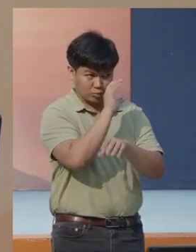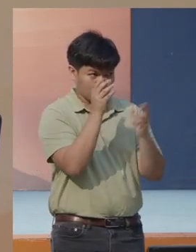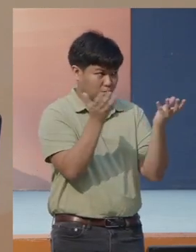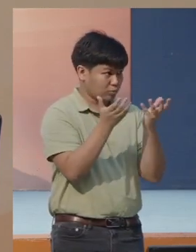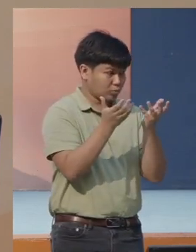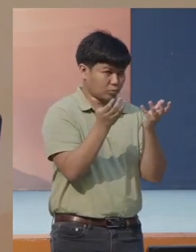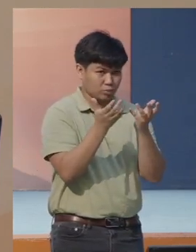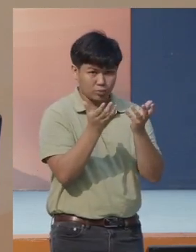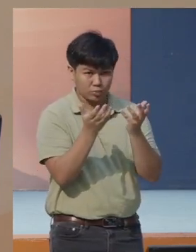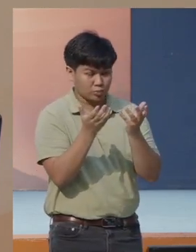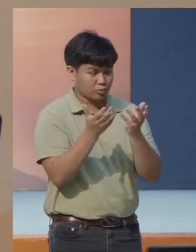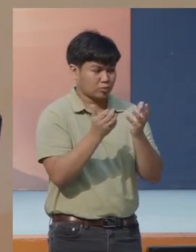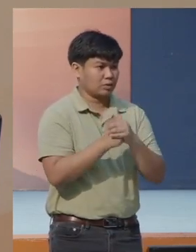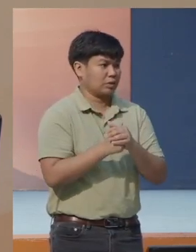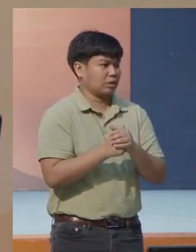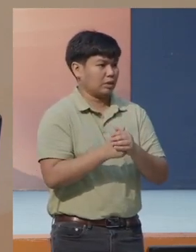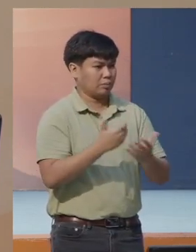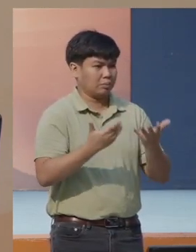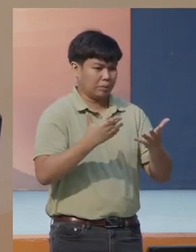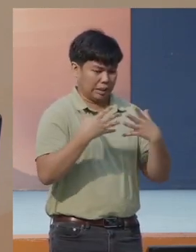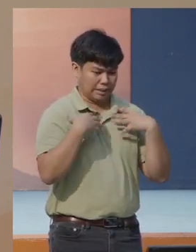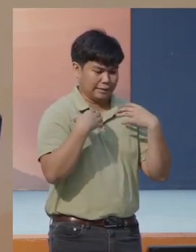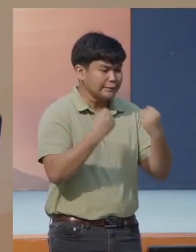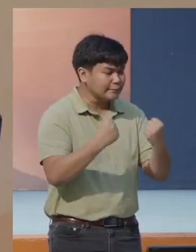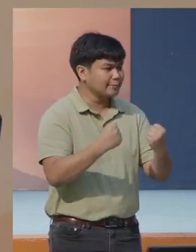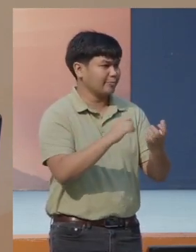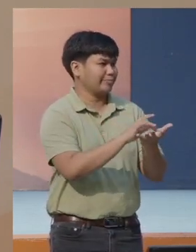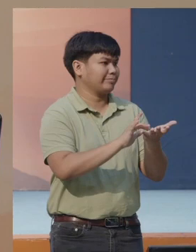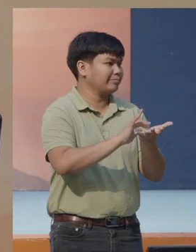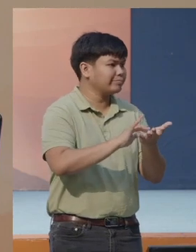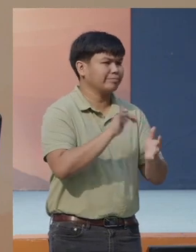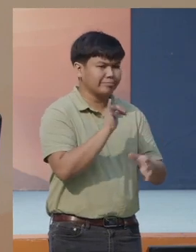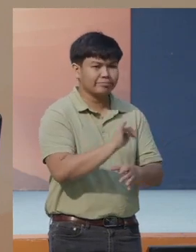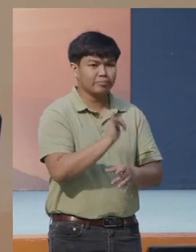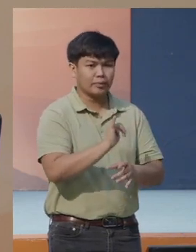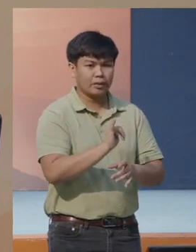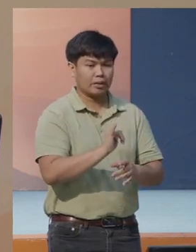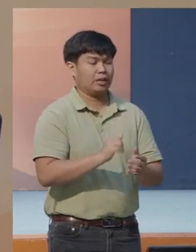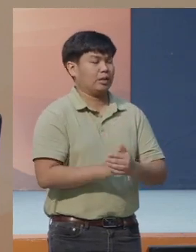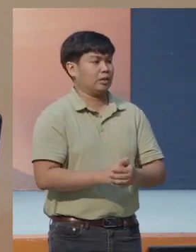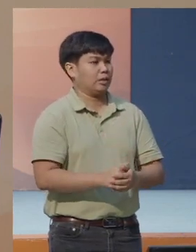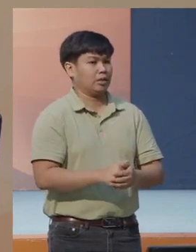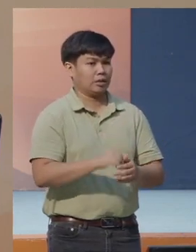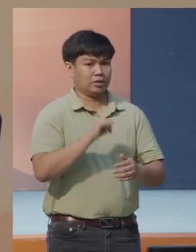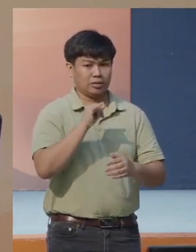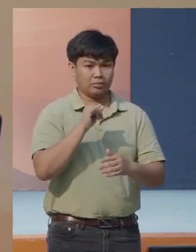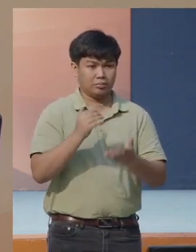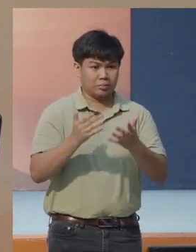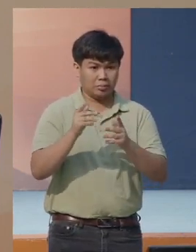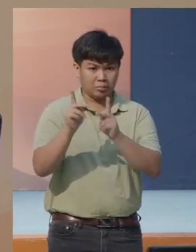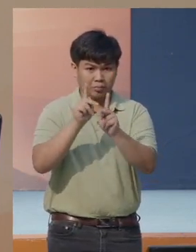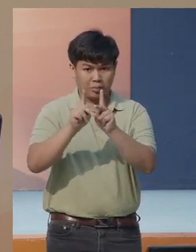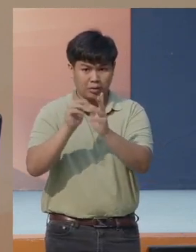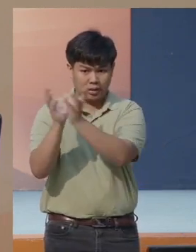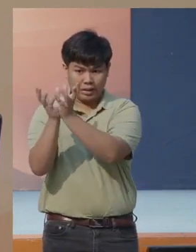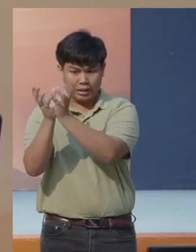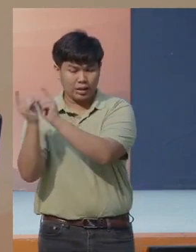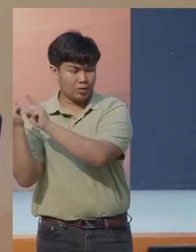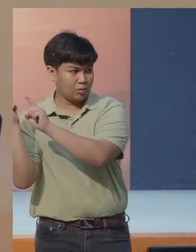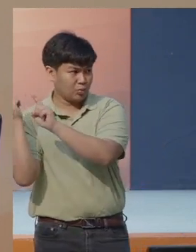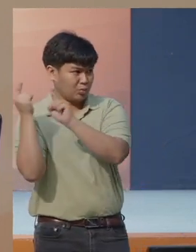bagay na ito, na mapagaling sila sa karamdaman nila, imbis na sila yung nagpunta pa